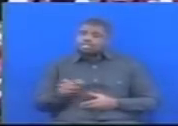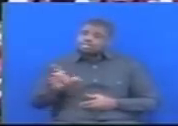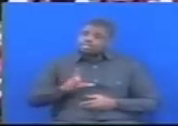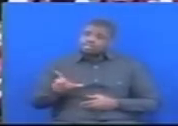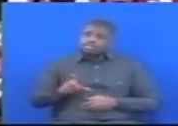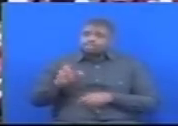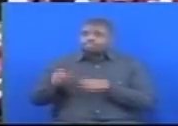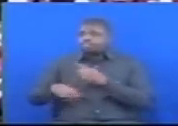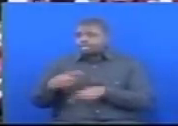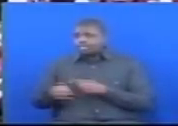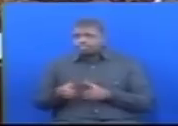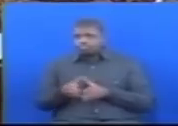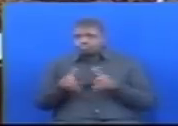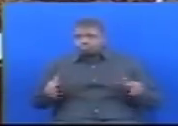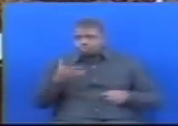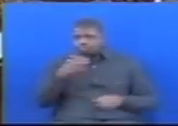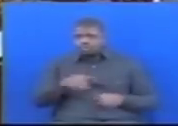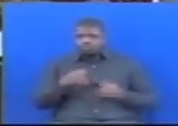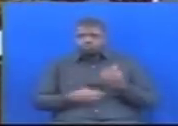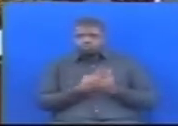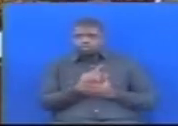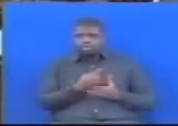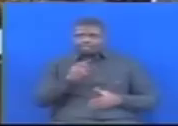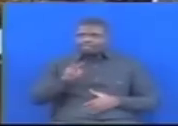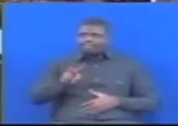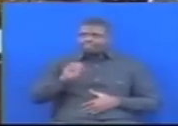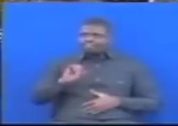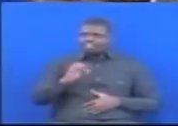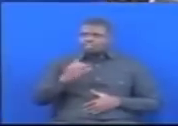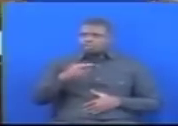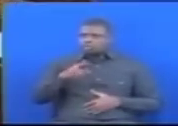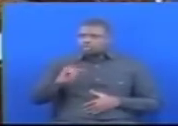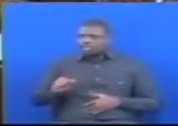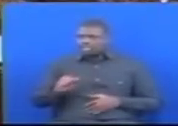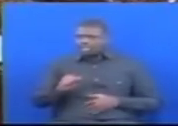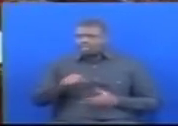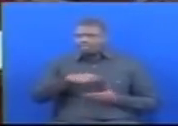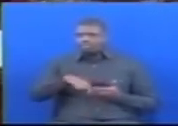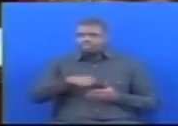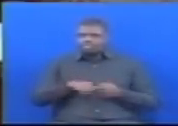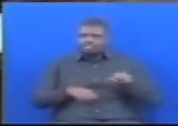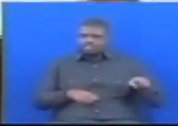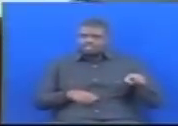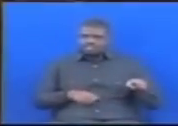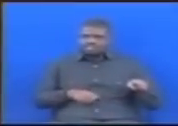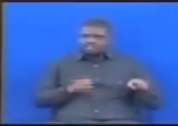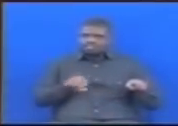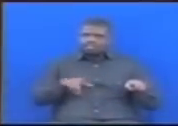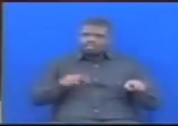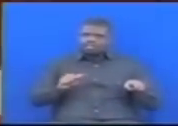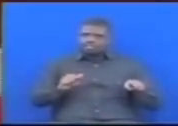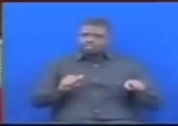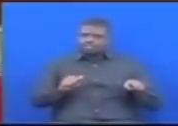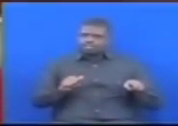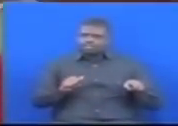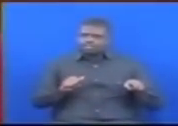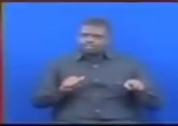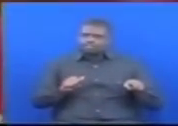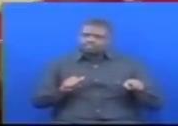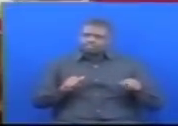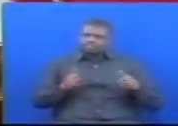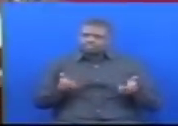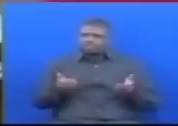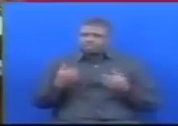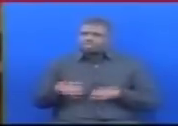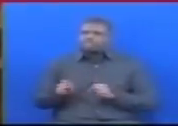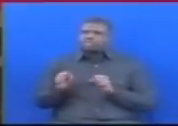Sumve, Malia, ahadi Malampaka, ambao usanifu wake umeshakamilika na ni ahadi ya Mheshimiwa Rais. Je, ni